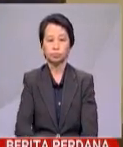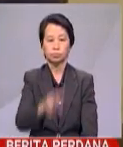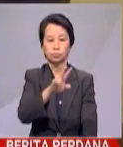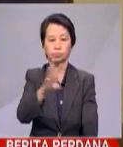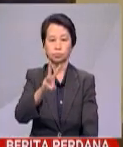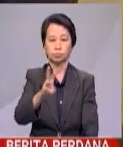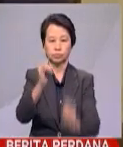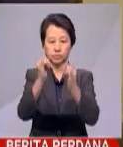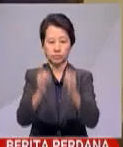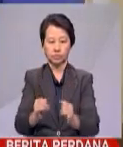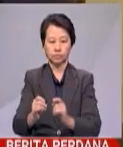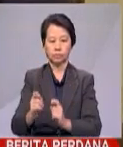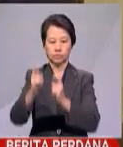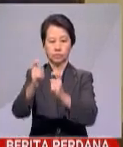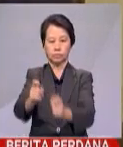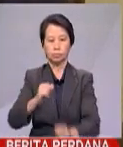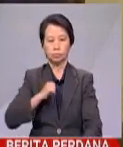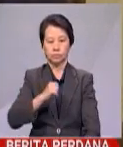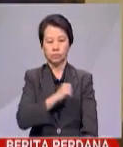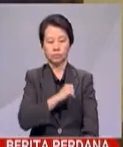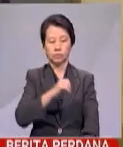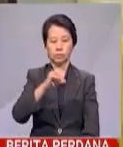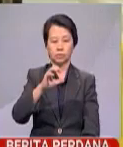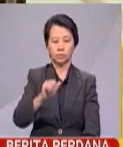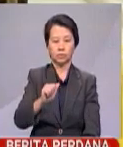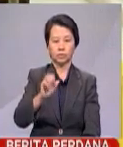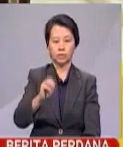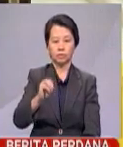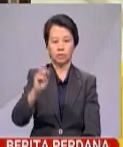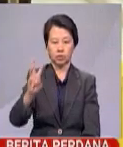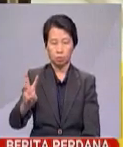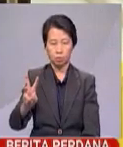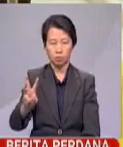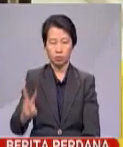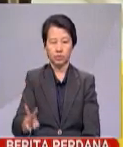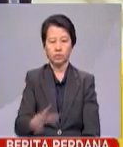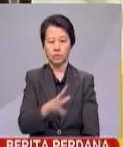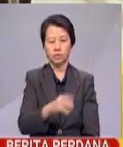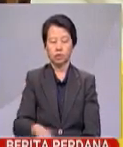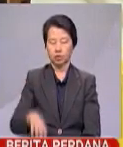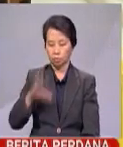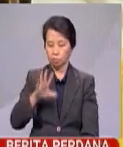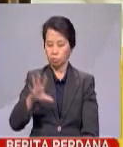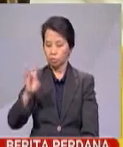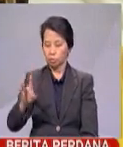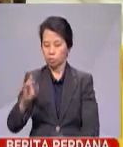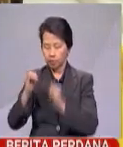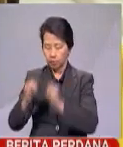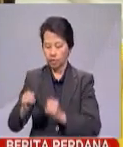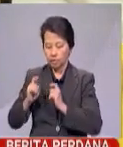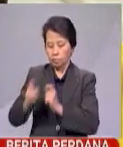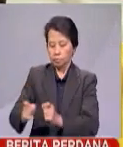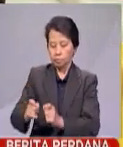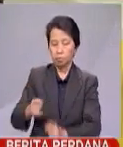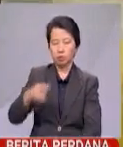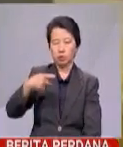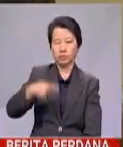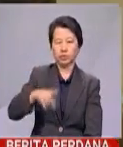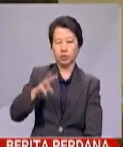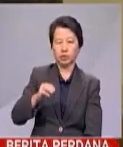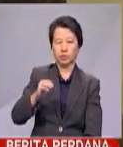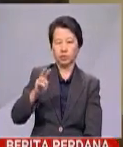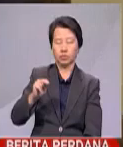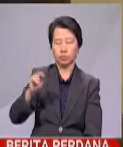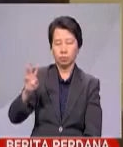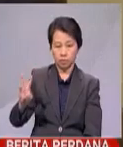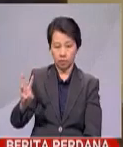26 individu lagi dianugerahkan Ahli Mahkota Wilayah AMW. Manakala 58 individu menerima pingat pangkuan Mahkota